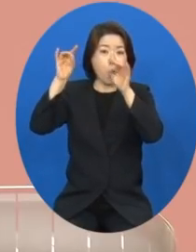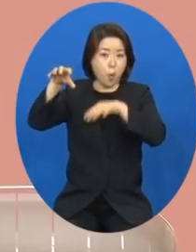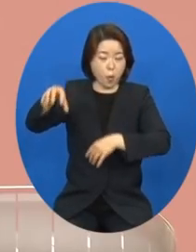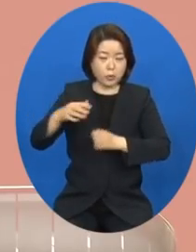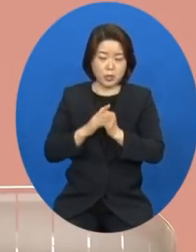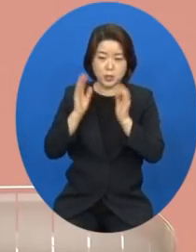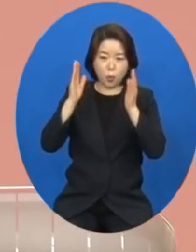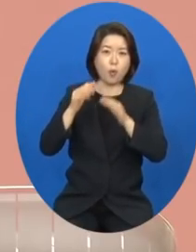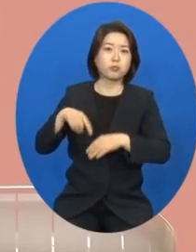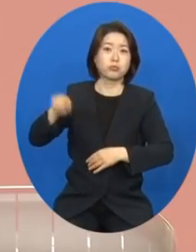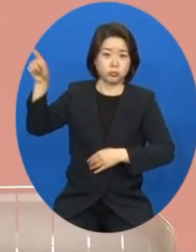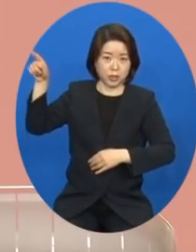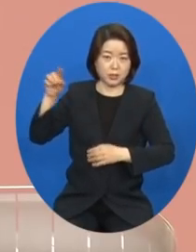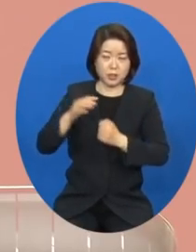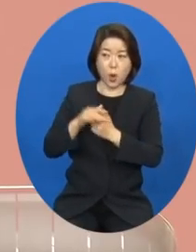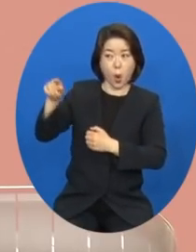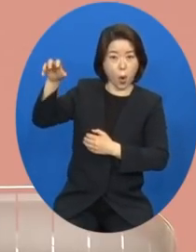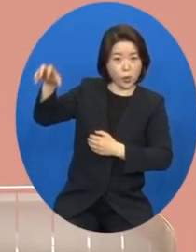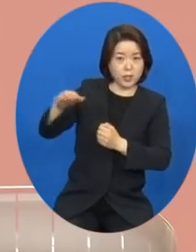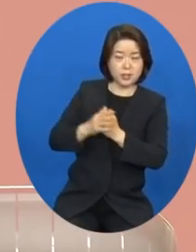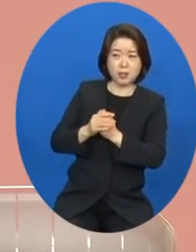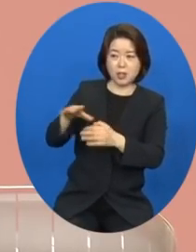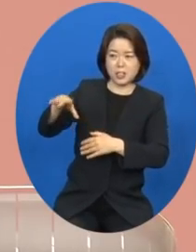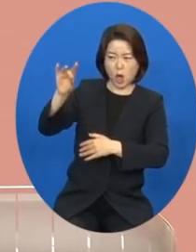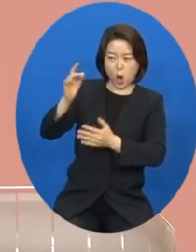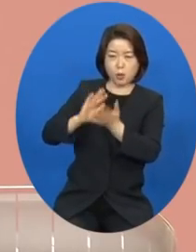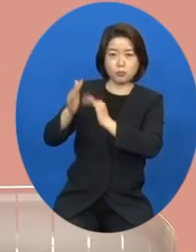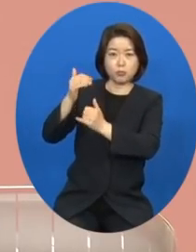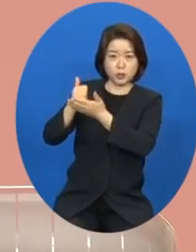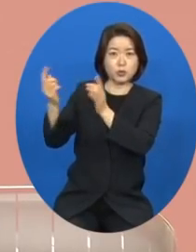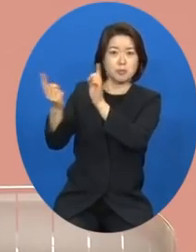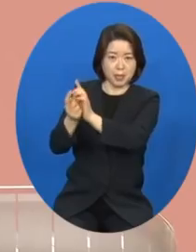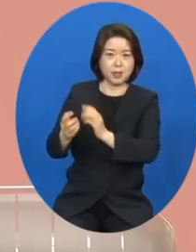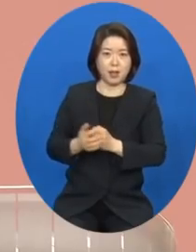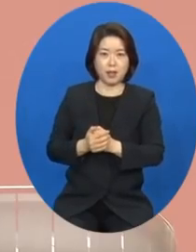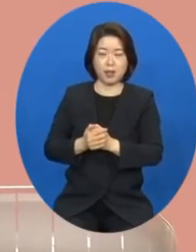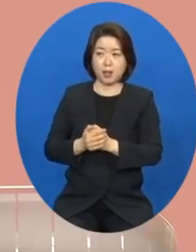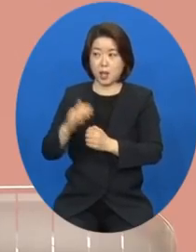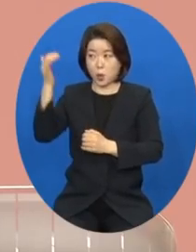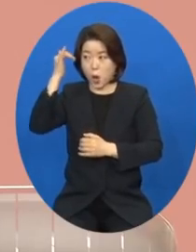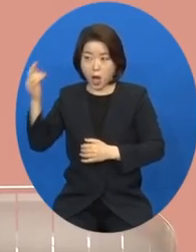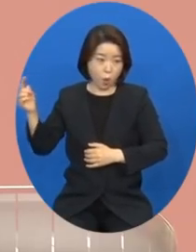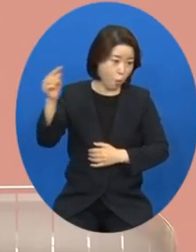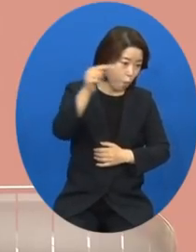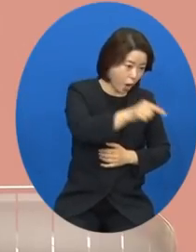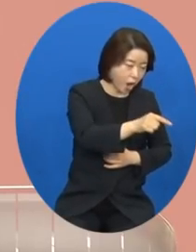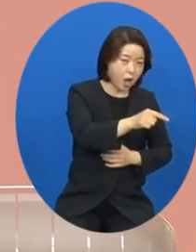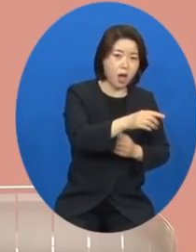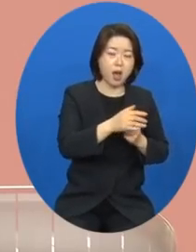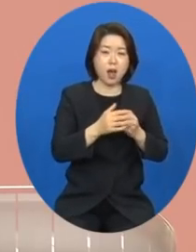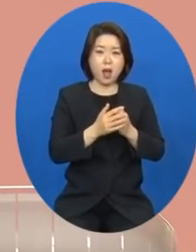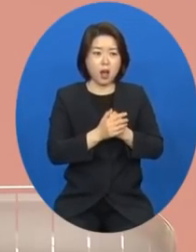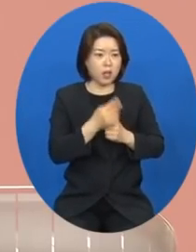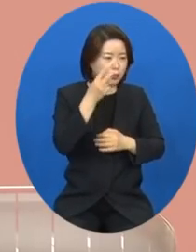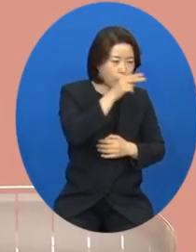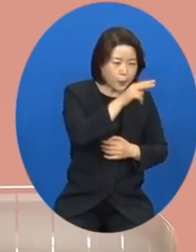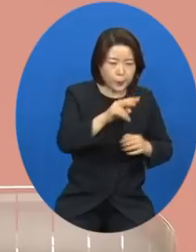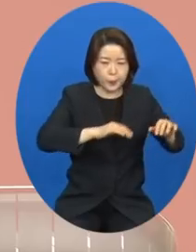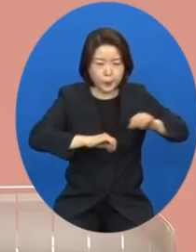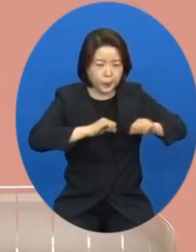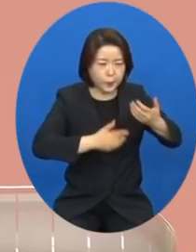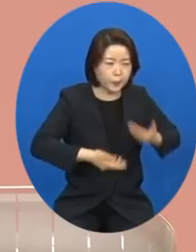알았답니다 그런데 한국에 돌아와서 내 눈에 보이는 것만 쫓아다니다가 교회를 떠났어 치냥 을 열어